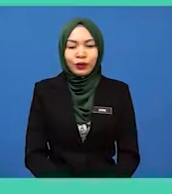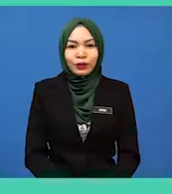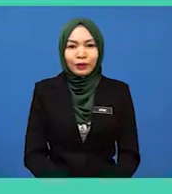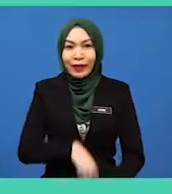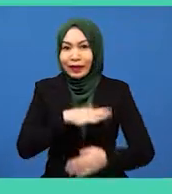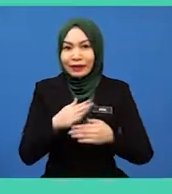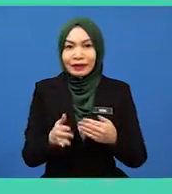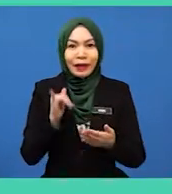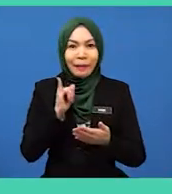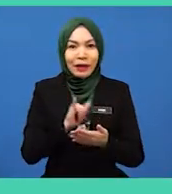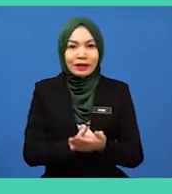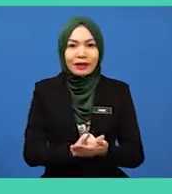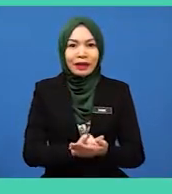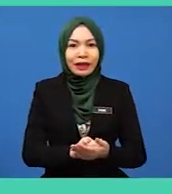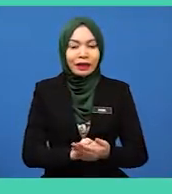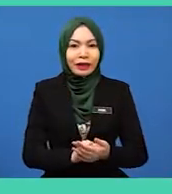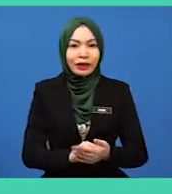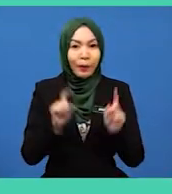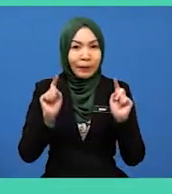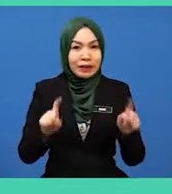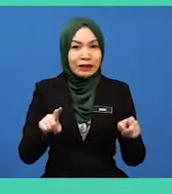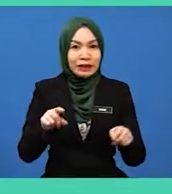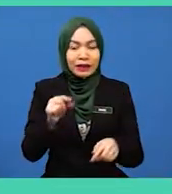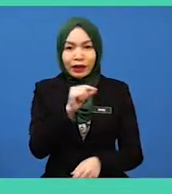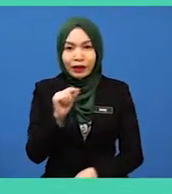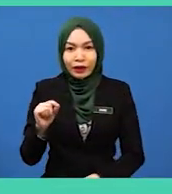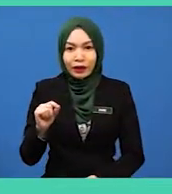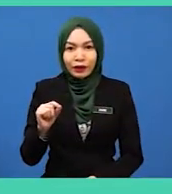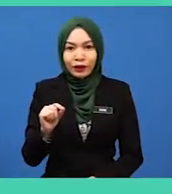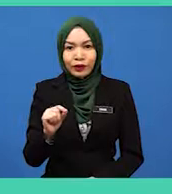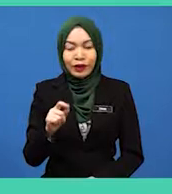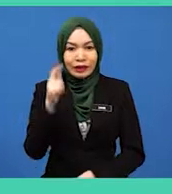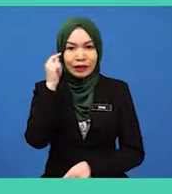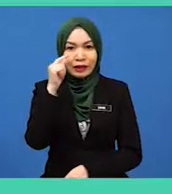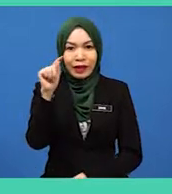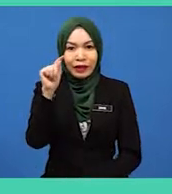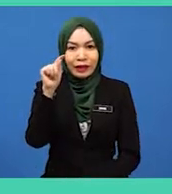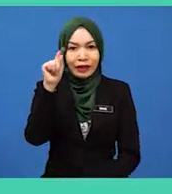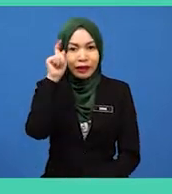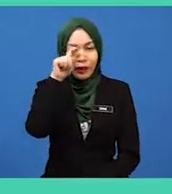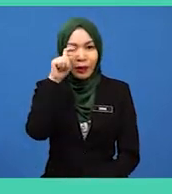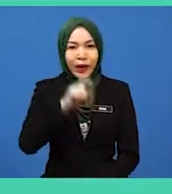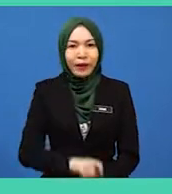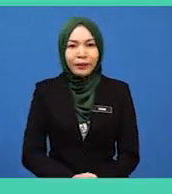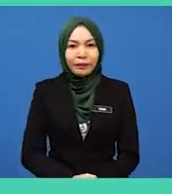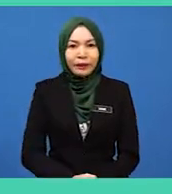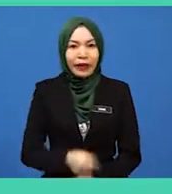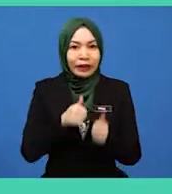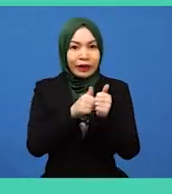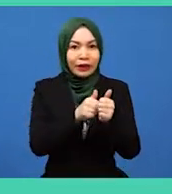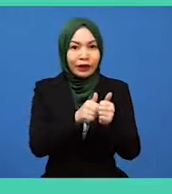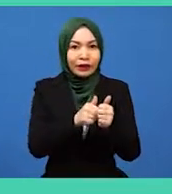Selepas kata seru amboi, mesti ditulis tanda koma. Diikuti tanda seru